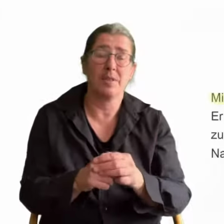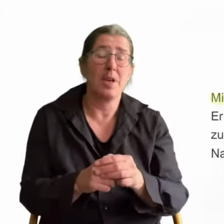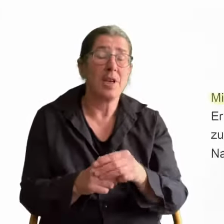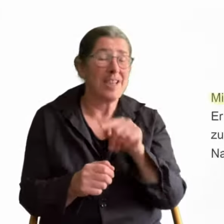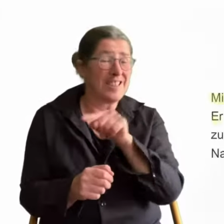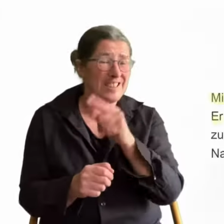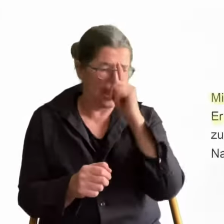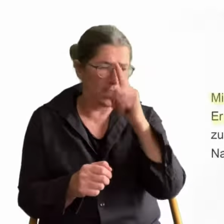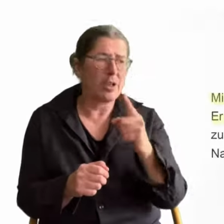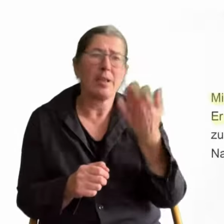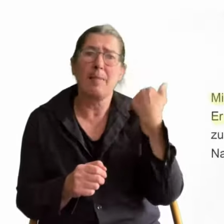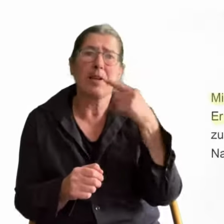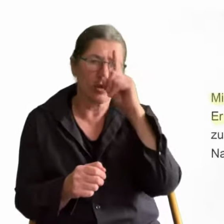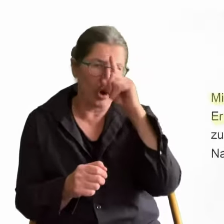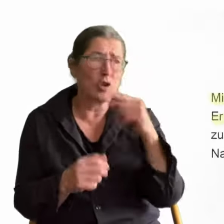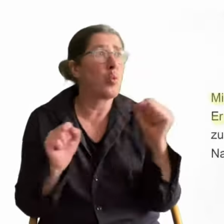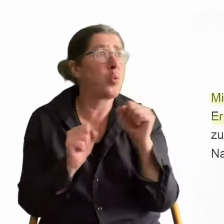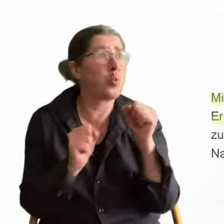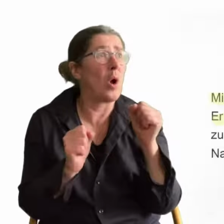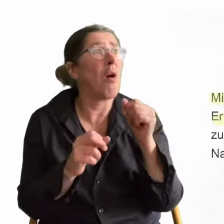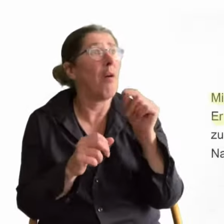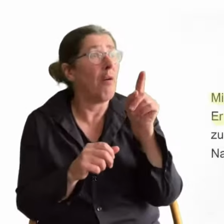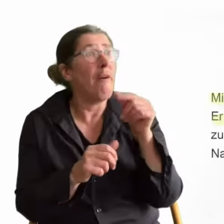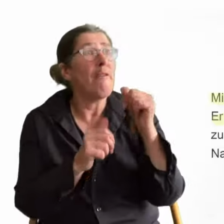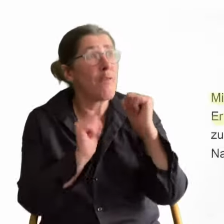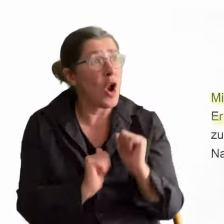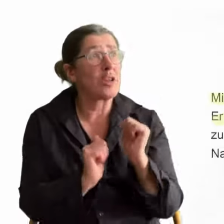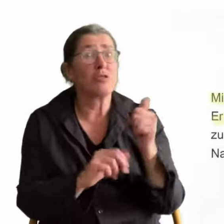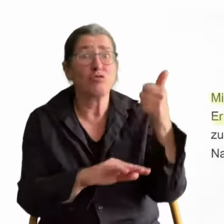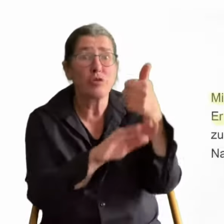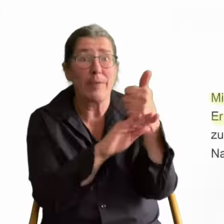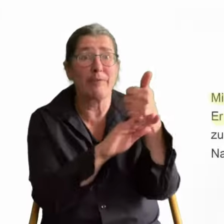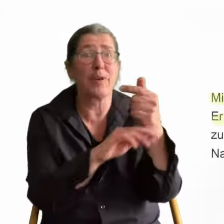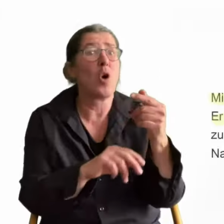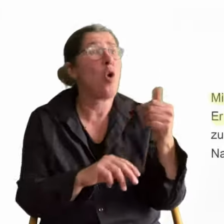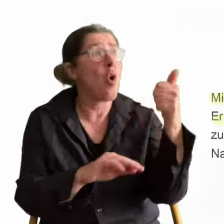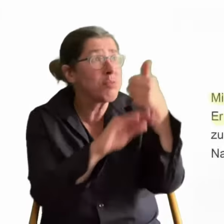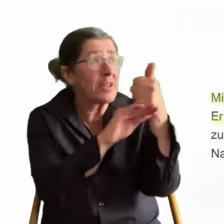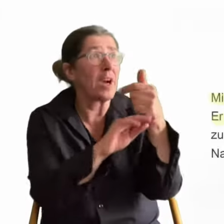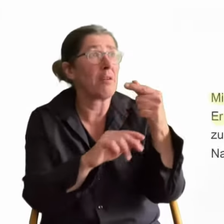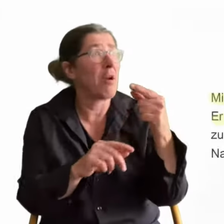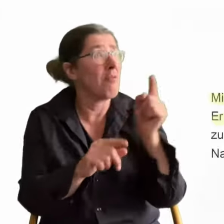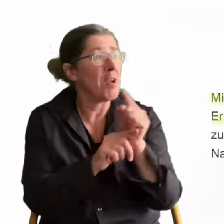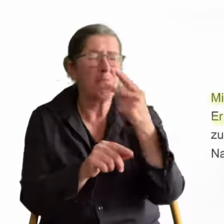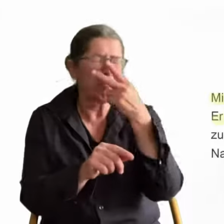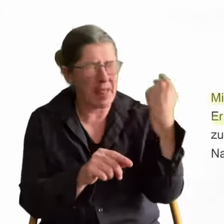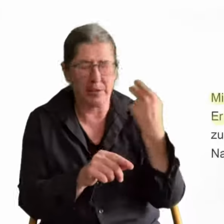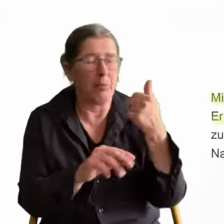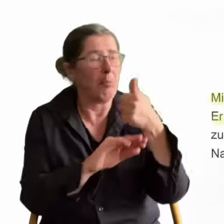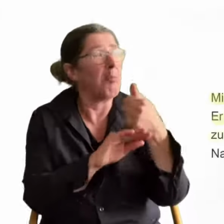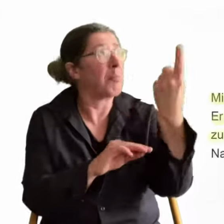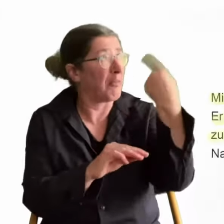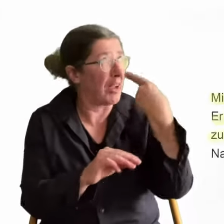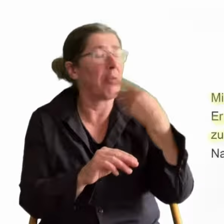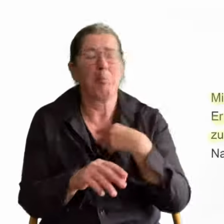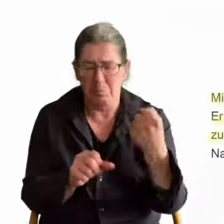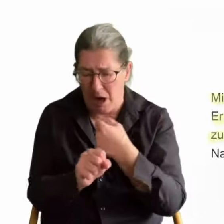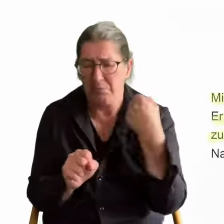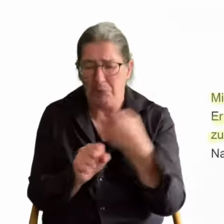obrigkeitshörig waren er dachte dass die deutschen befehle im blinden gehorsam ausführten